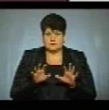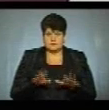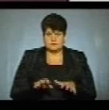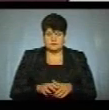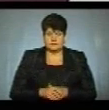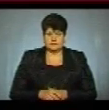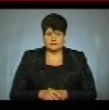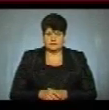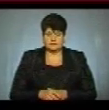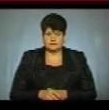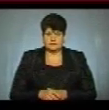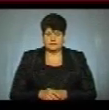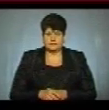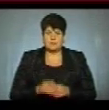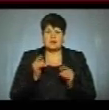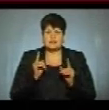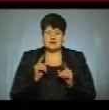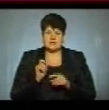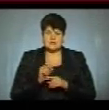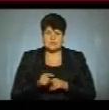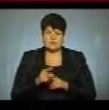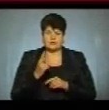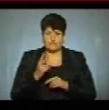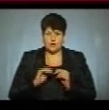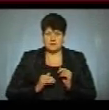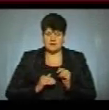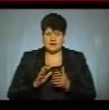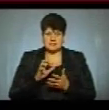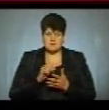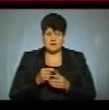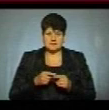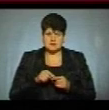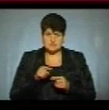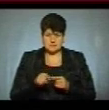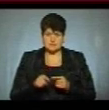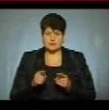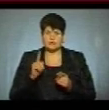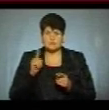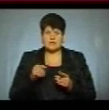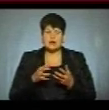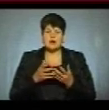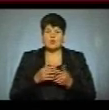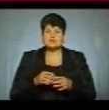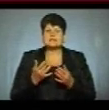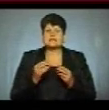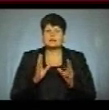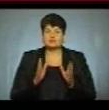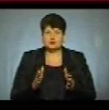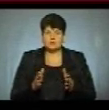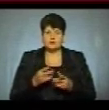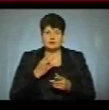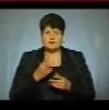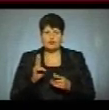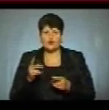Музичка. Ми тільки замовили двох підприємців, які займаються тим, щоб їм дали розрахунок, що то вартувати буде. Потім подивимося, в кого краще, в